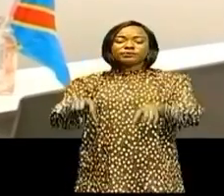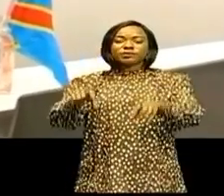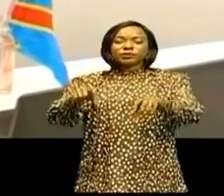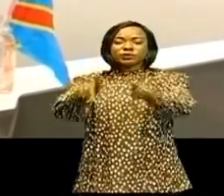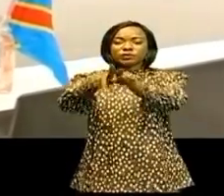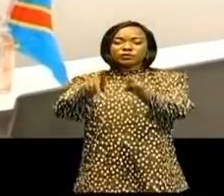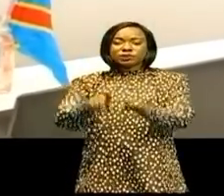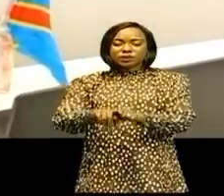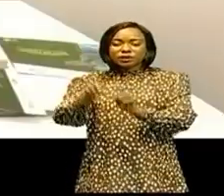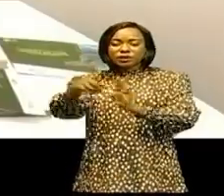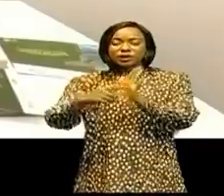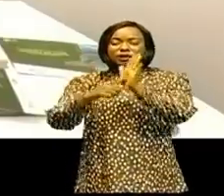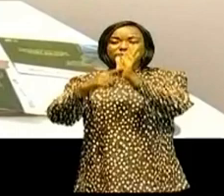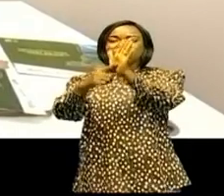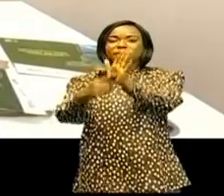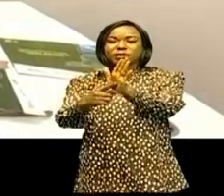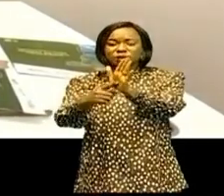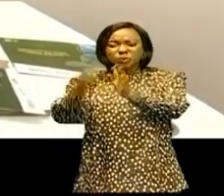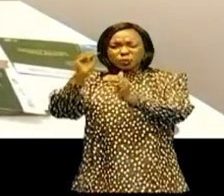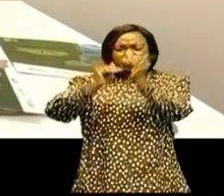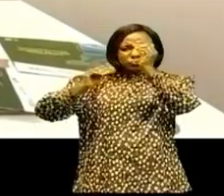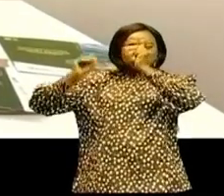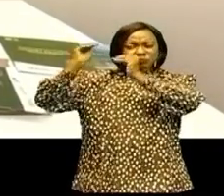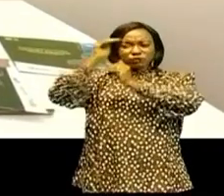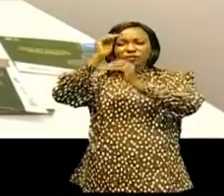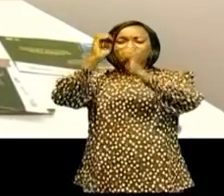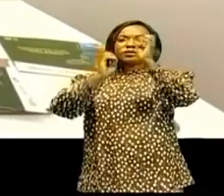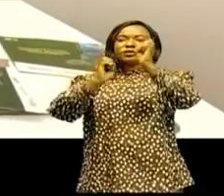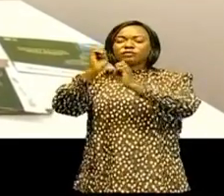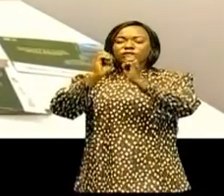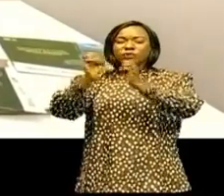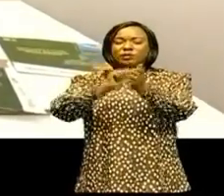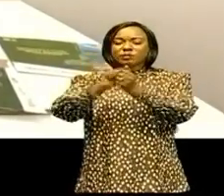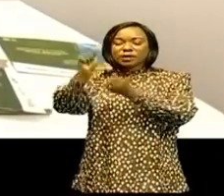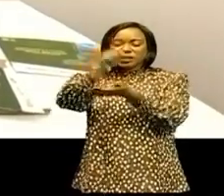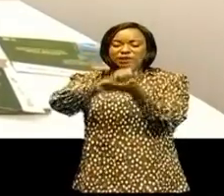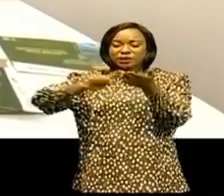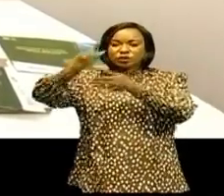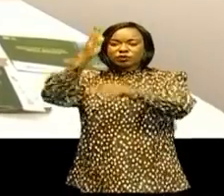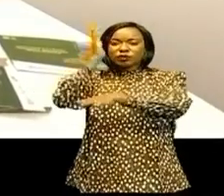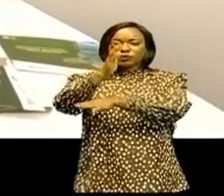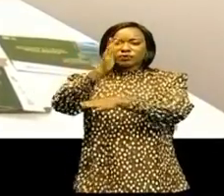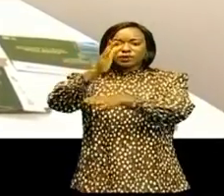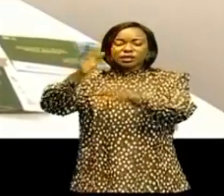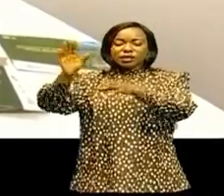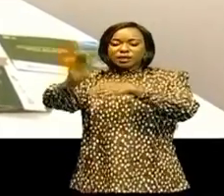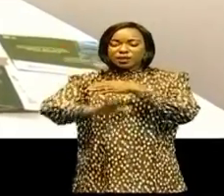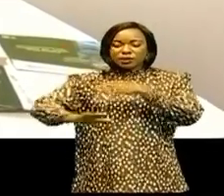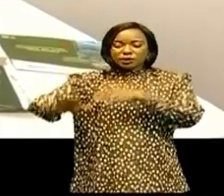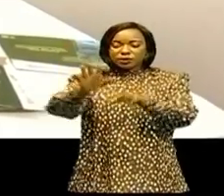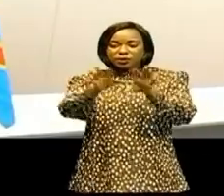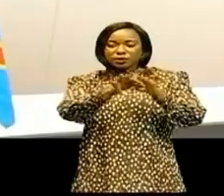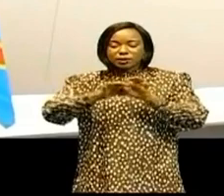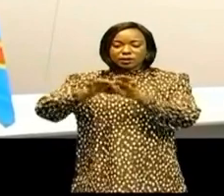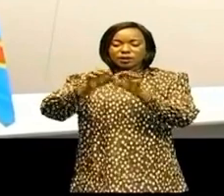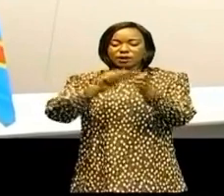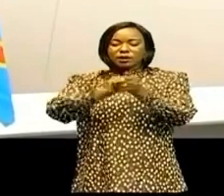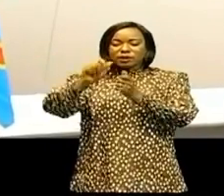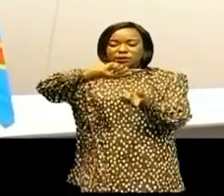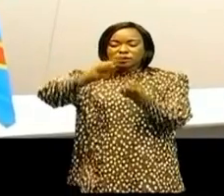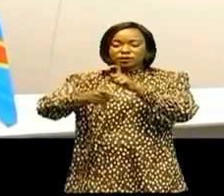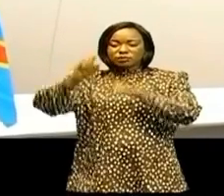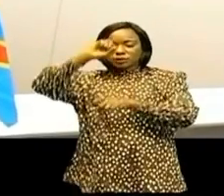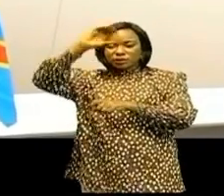été représentée au plus haut niveau à une session de la Conférence des Nations Unies sur les changements